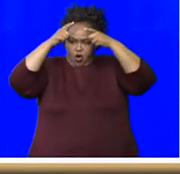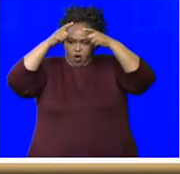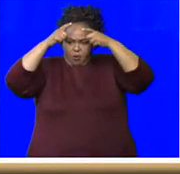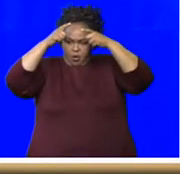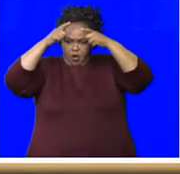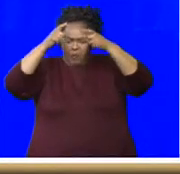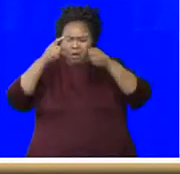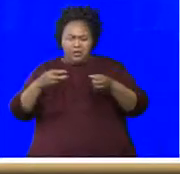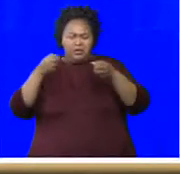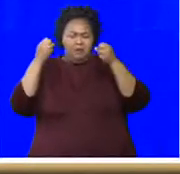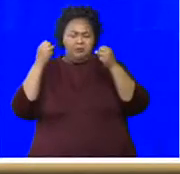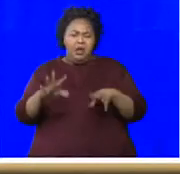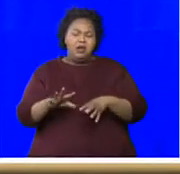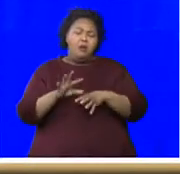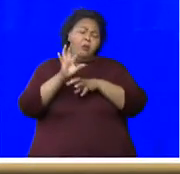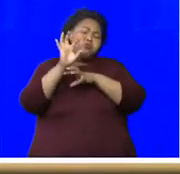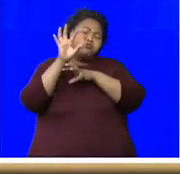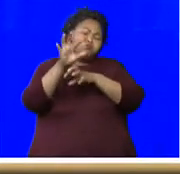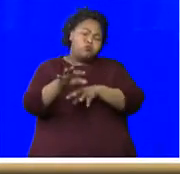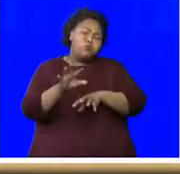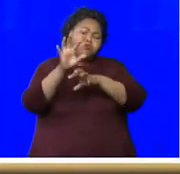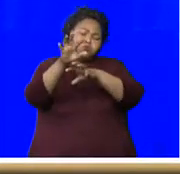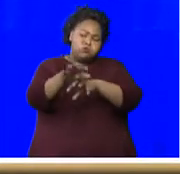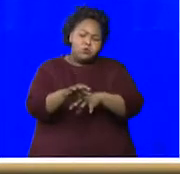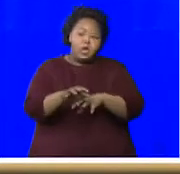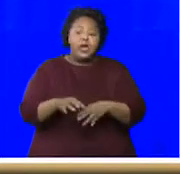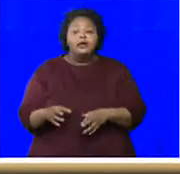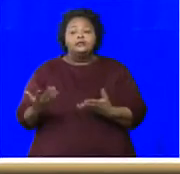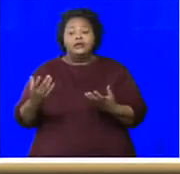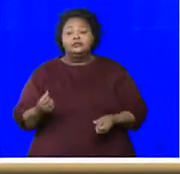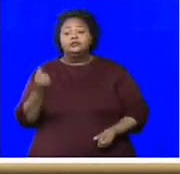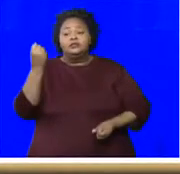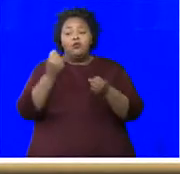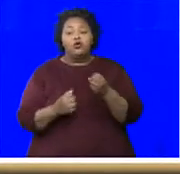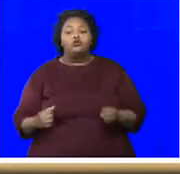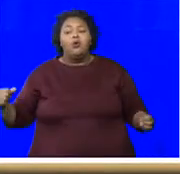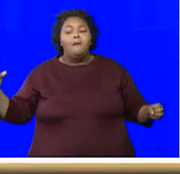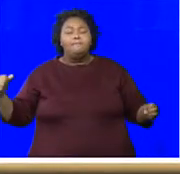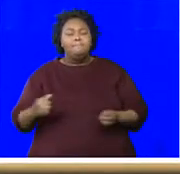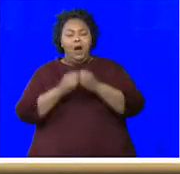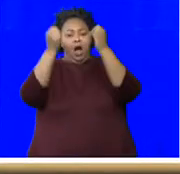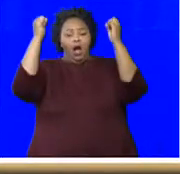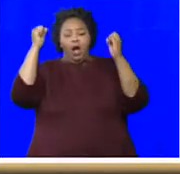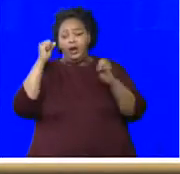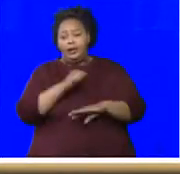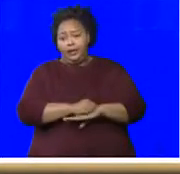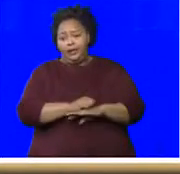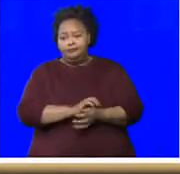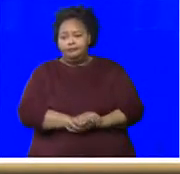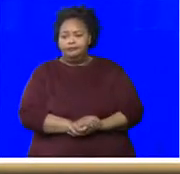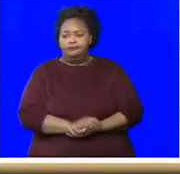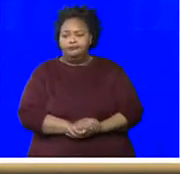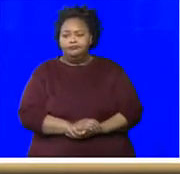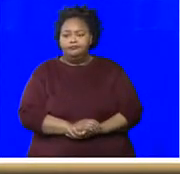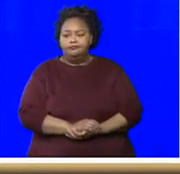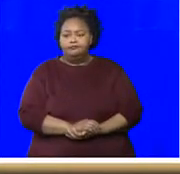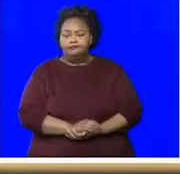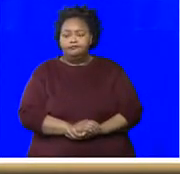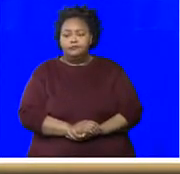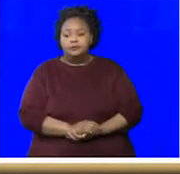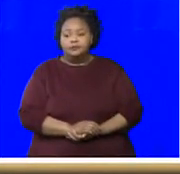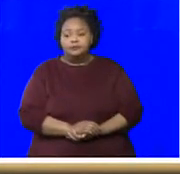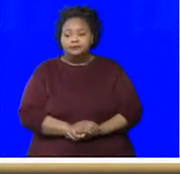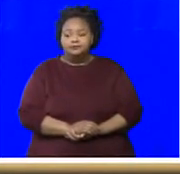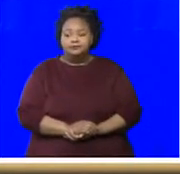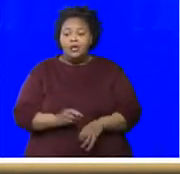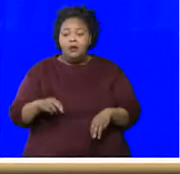bese tishayiswa imoto kulimale tihlobote yathu kulimale noma lana bathambela ngemgwaqo bese ukhanza